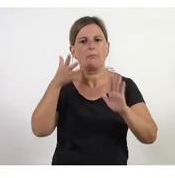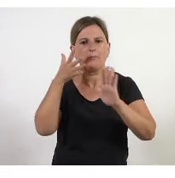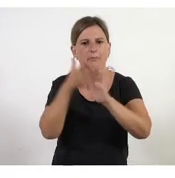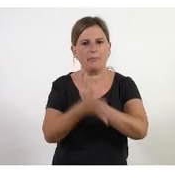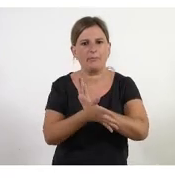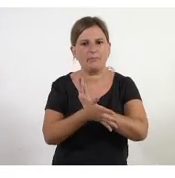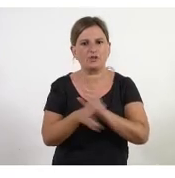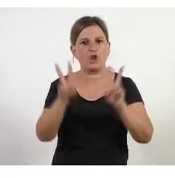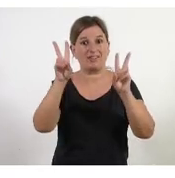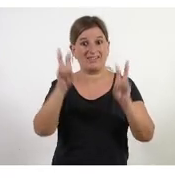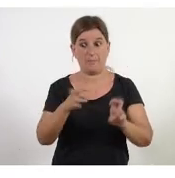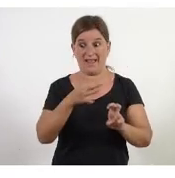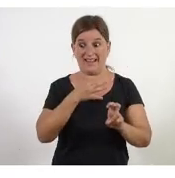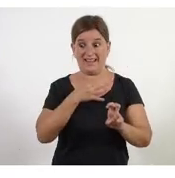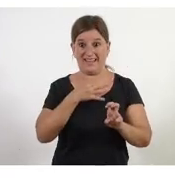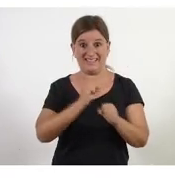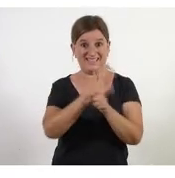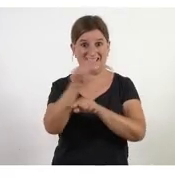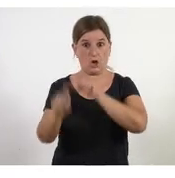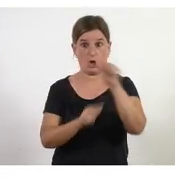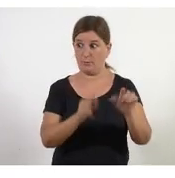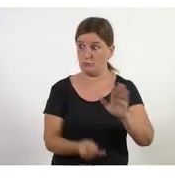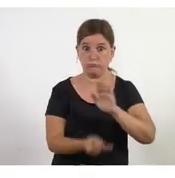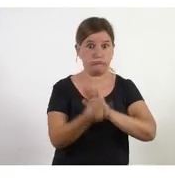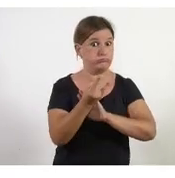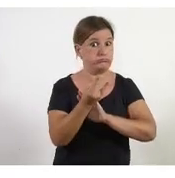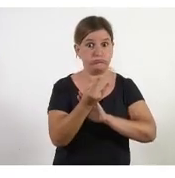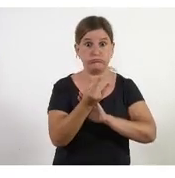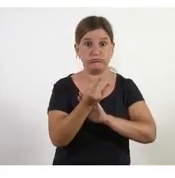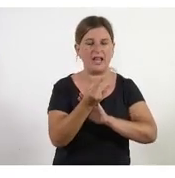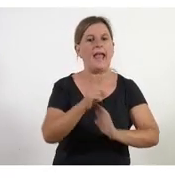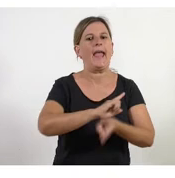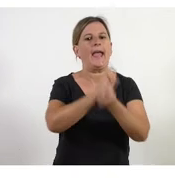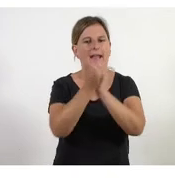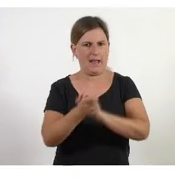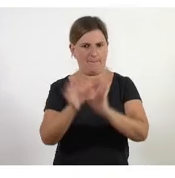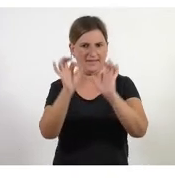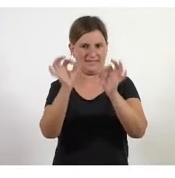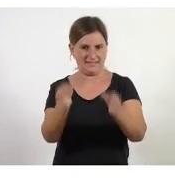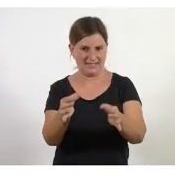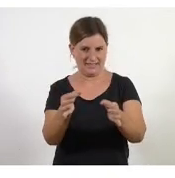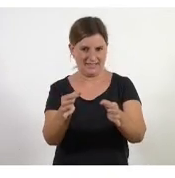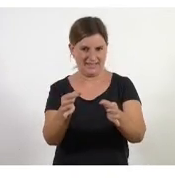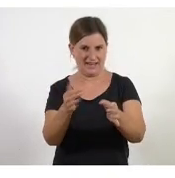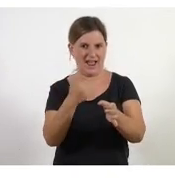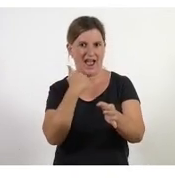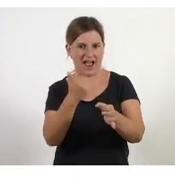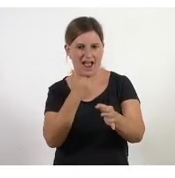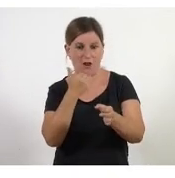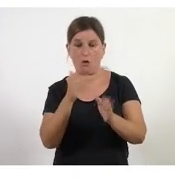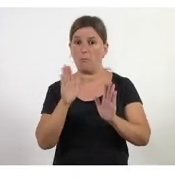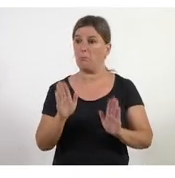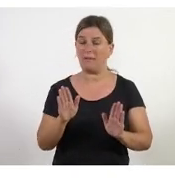el tema de la crisi, el tema del Covid, ha sigut un canvi, sí, del seu punt, però inclús han